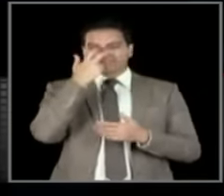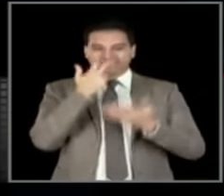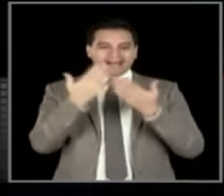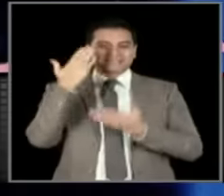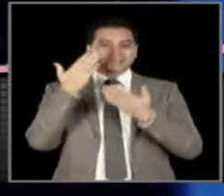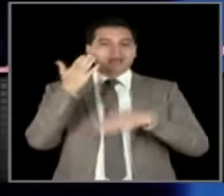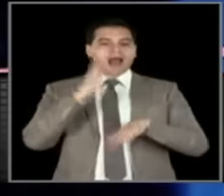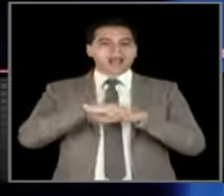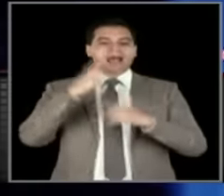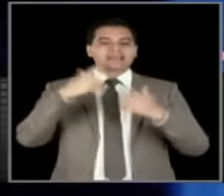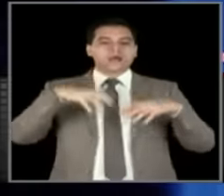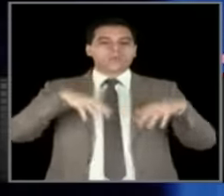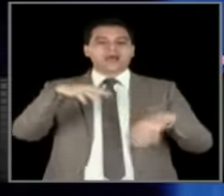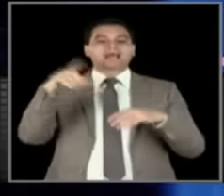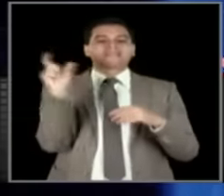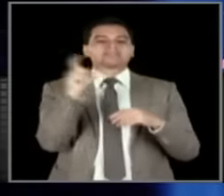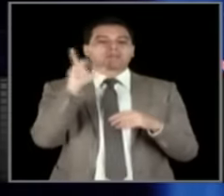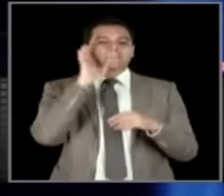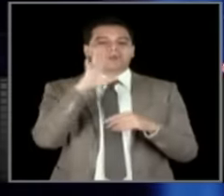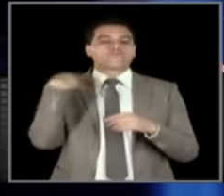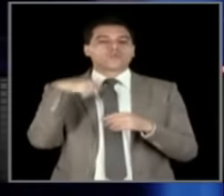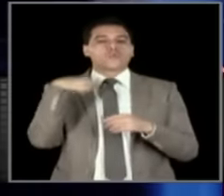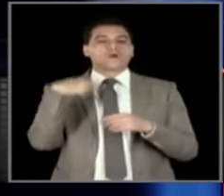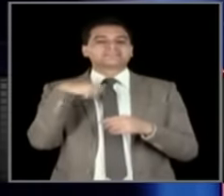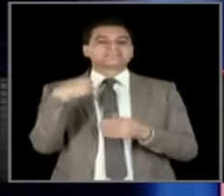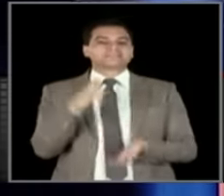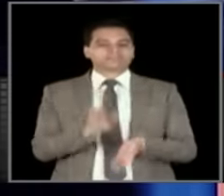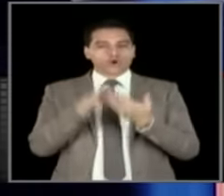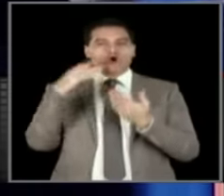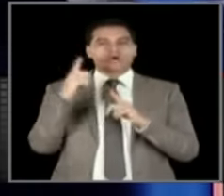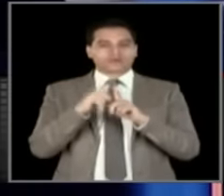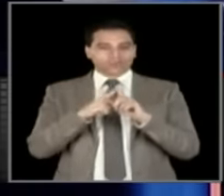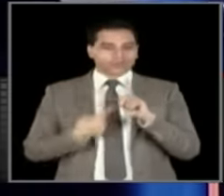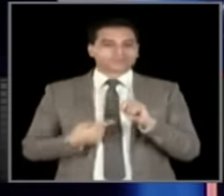العاشر الميلادي، فما هي؟ ده بقى سؤال صعب.